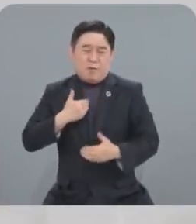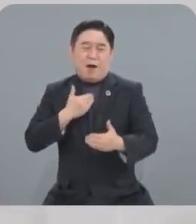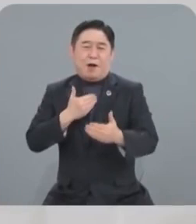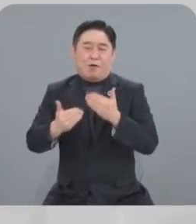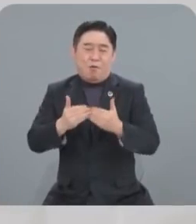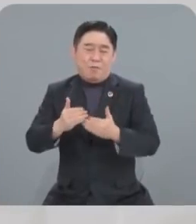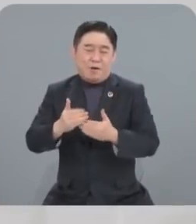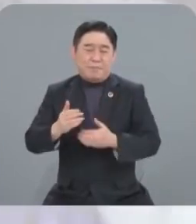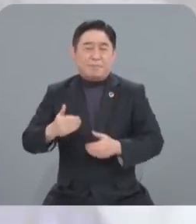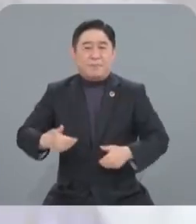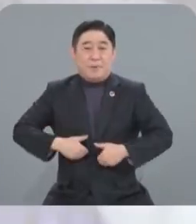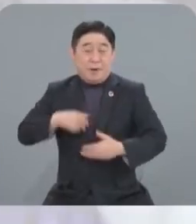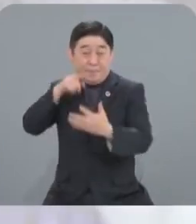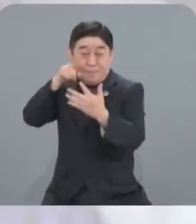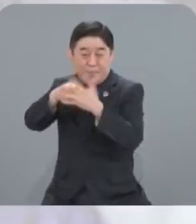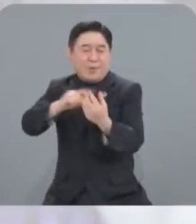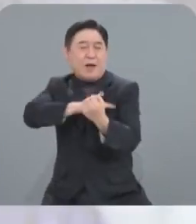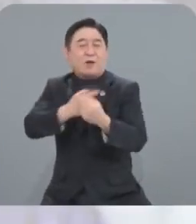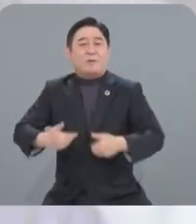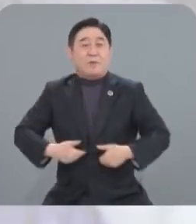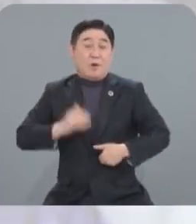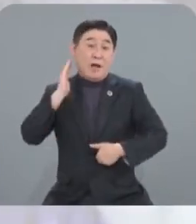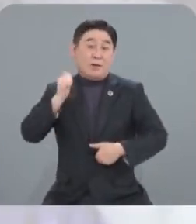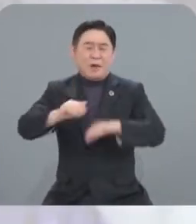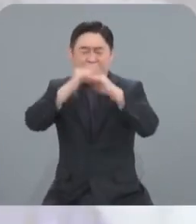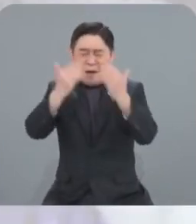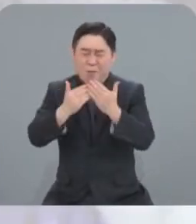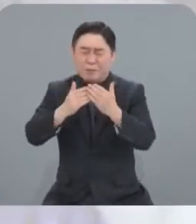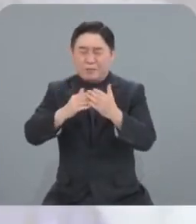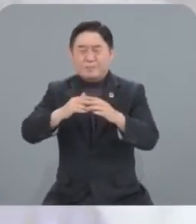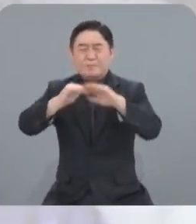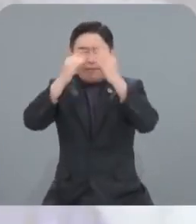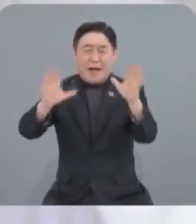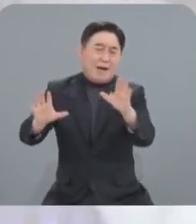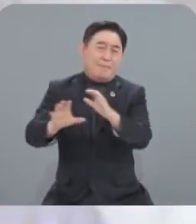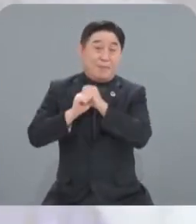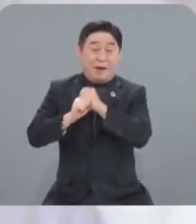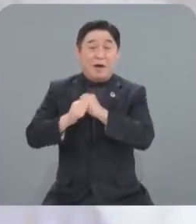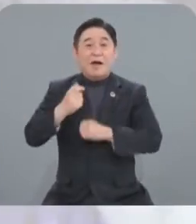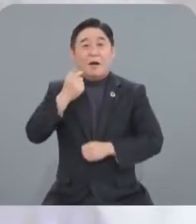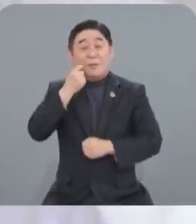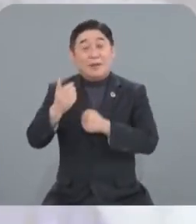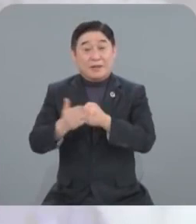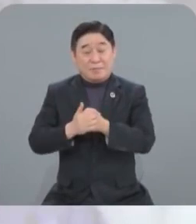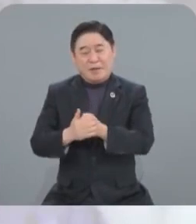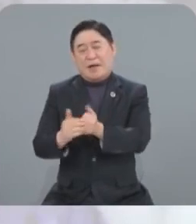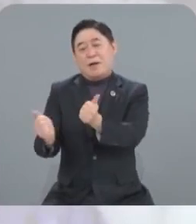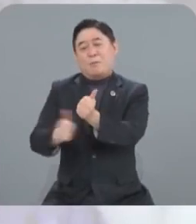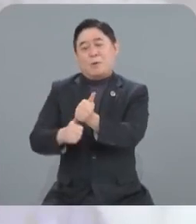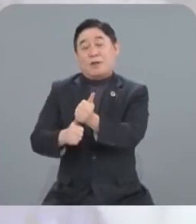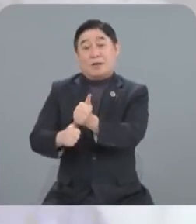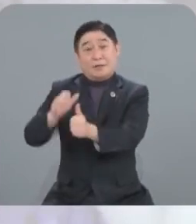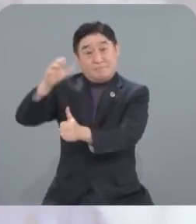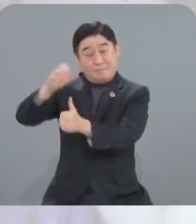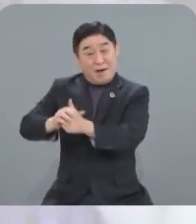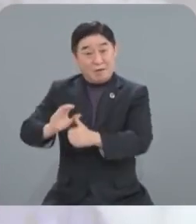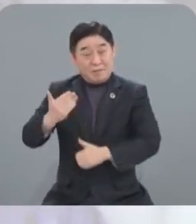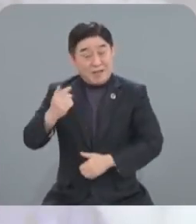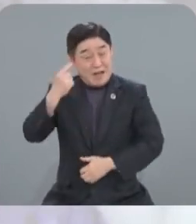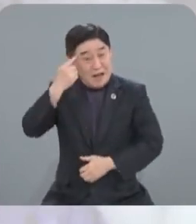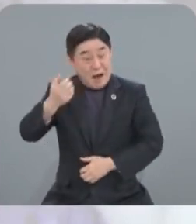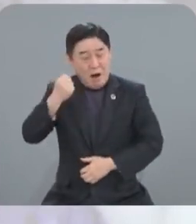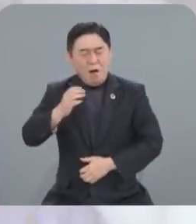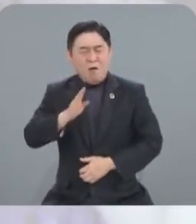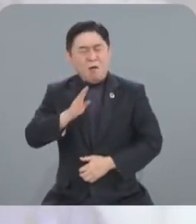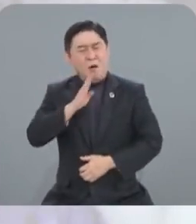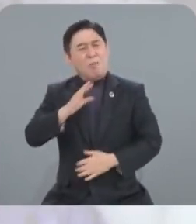필요합니다 대통령이 모든 걸 다 할 수 없으니 보좌관을 잘 주면 된다고 생각하는 건 정말